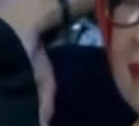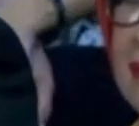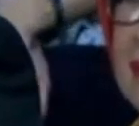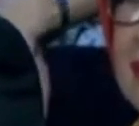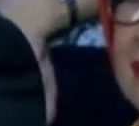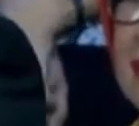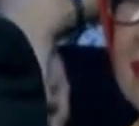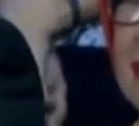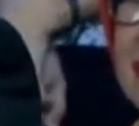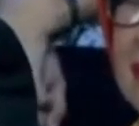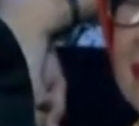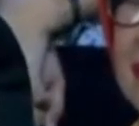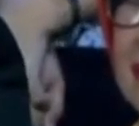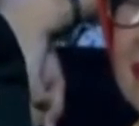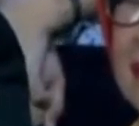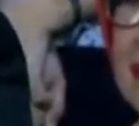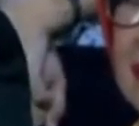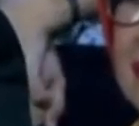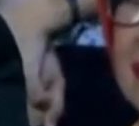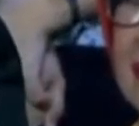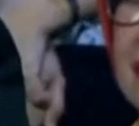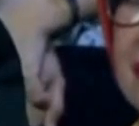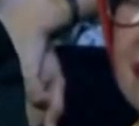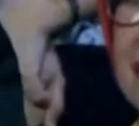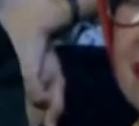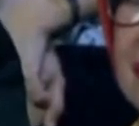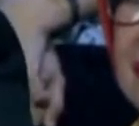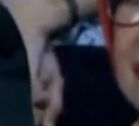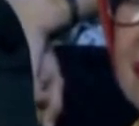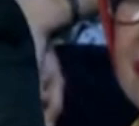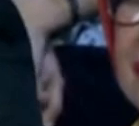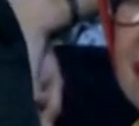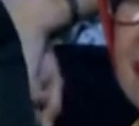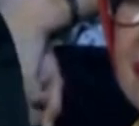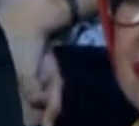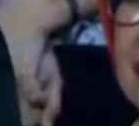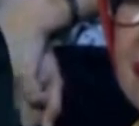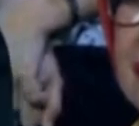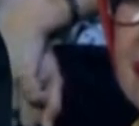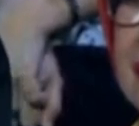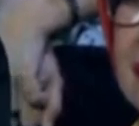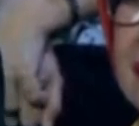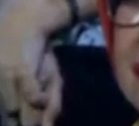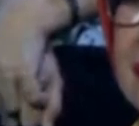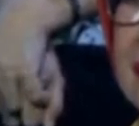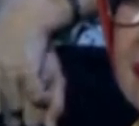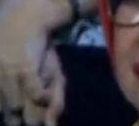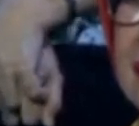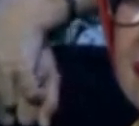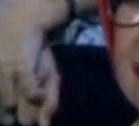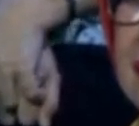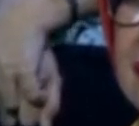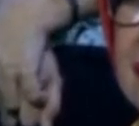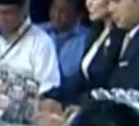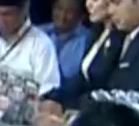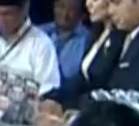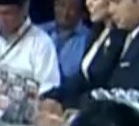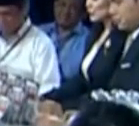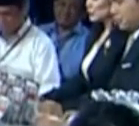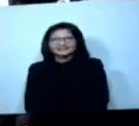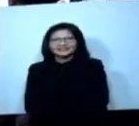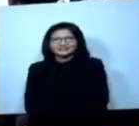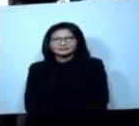yang berkontestasi, untuk pemetaan masalah dan evaluasi bagi strategi berikut. Kalau dipublish untuk pendidikan politik